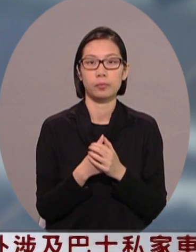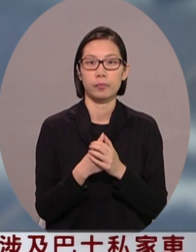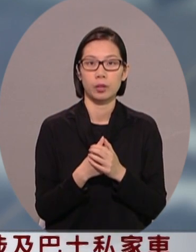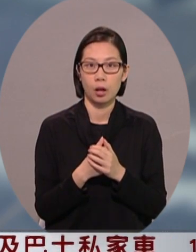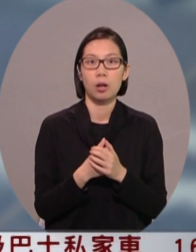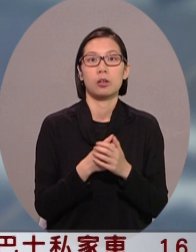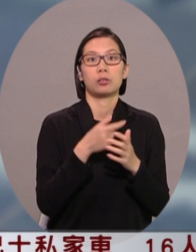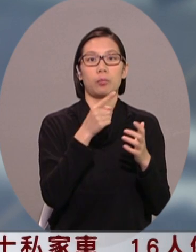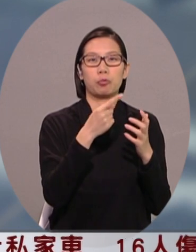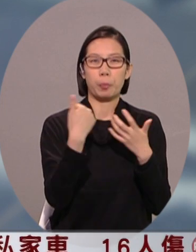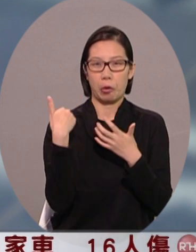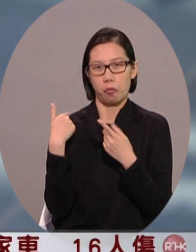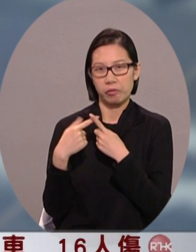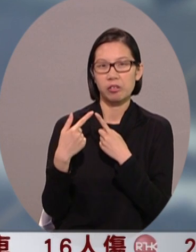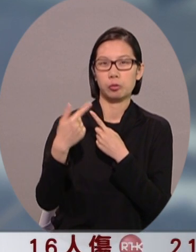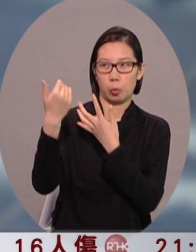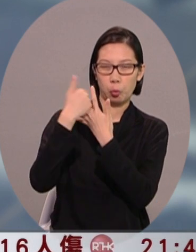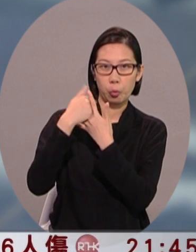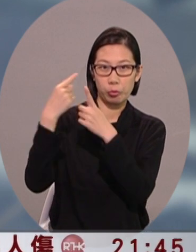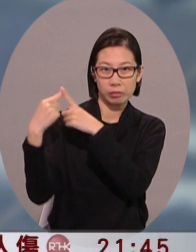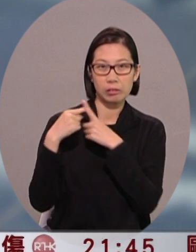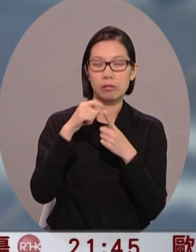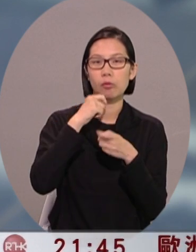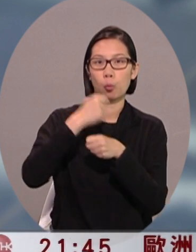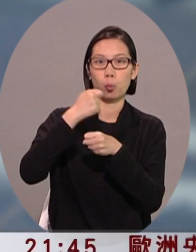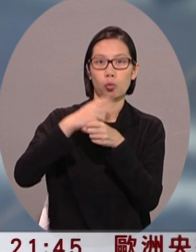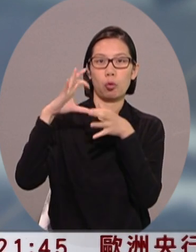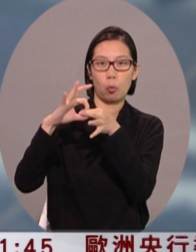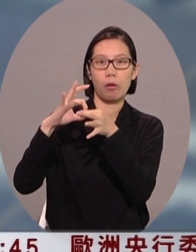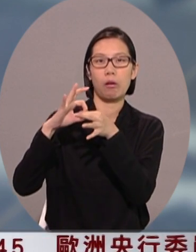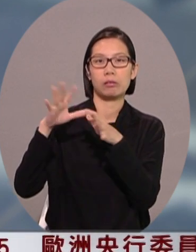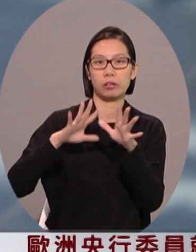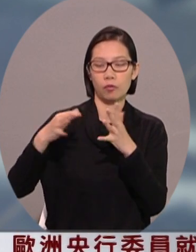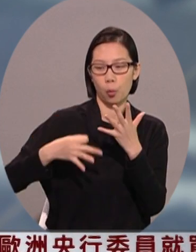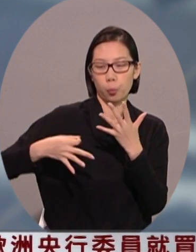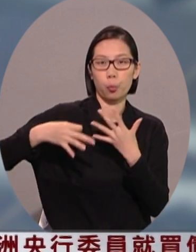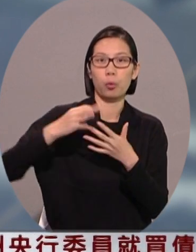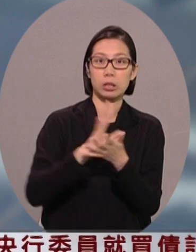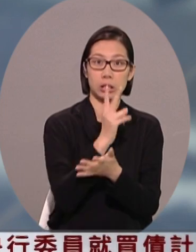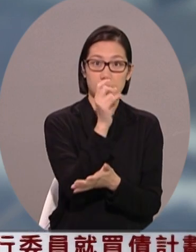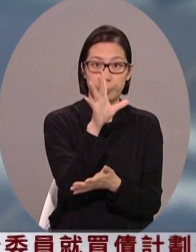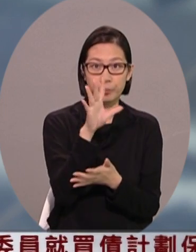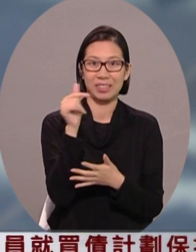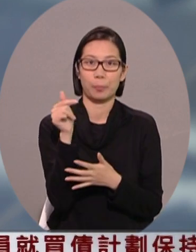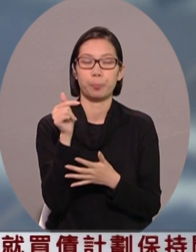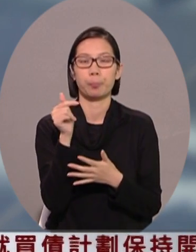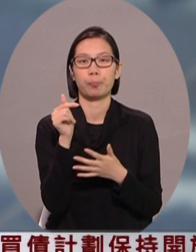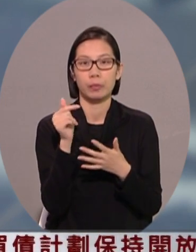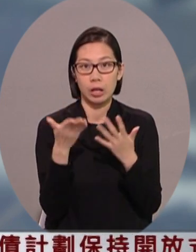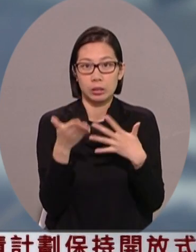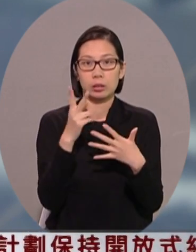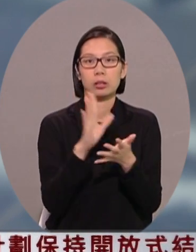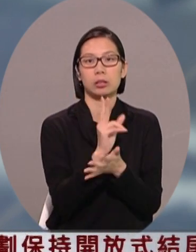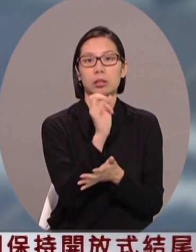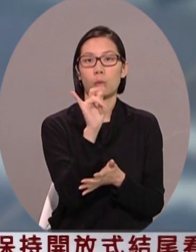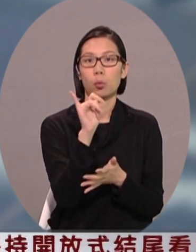侵犯者有职场关系的个案年年递升，由2015年的10宗升到2016